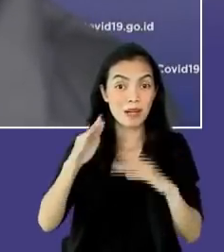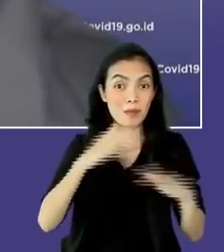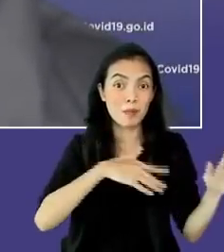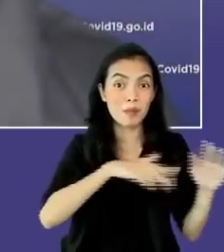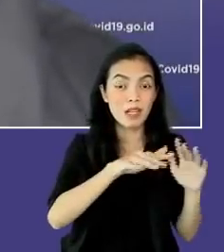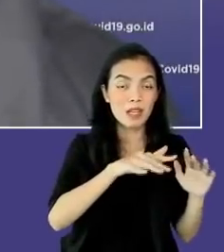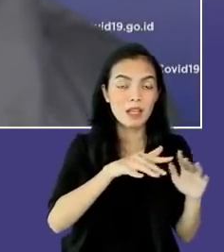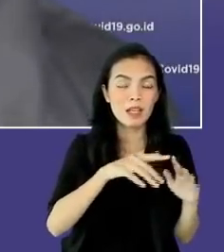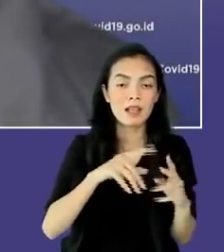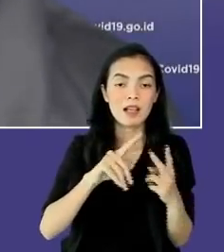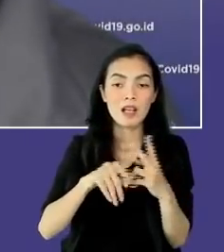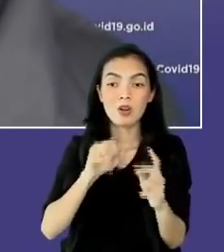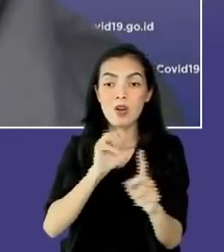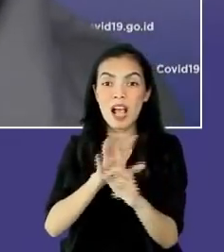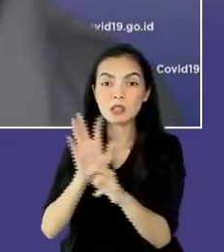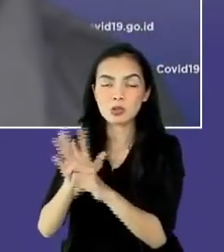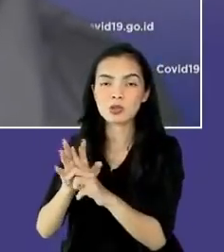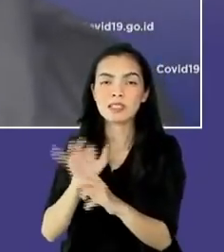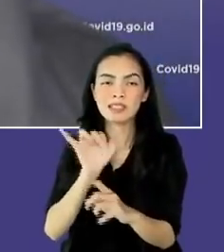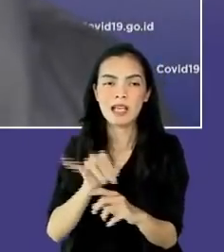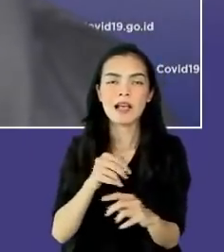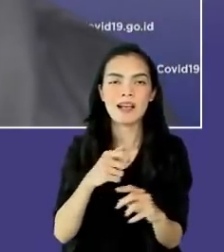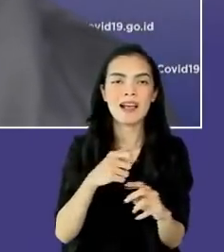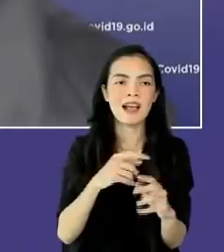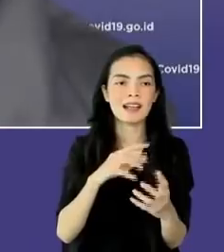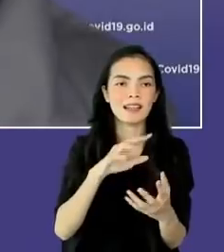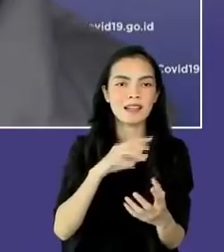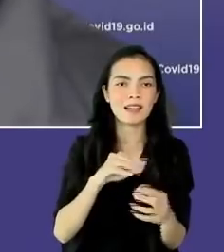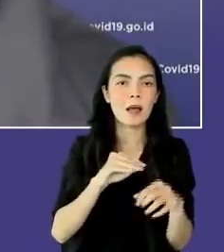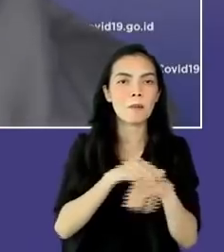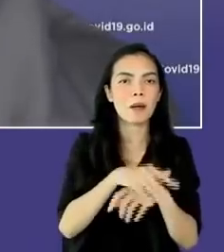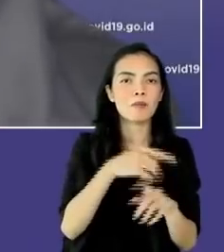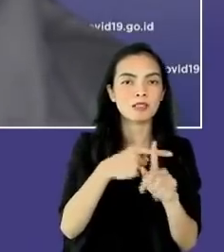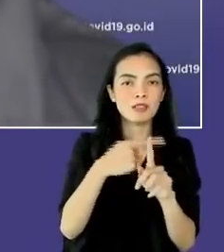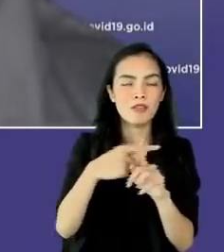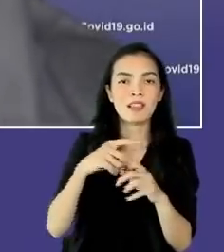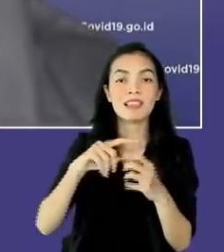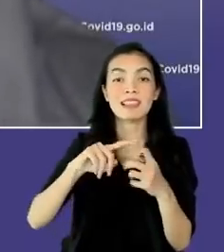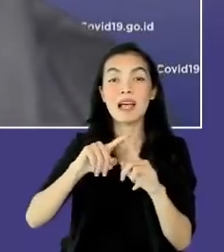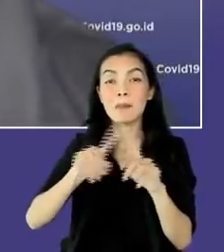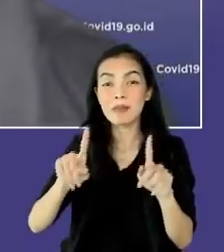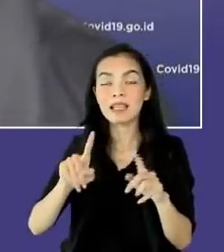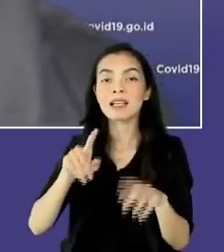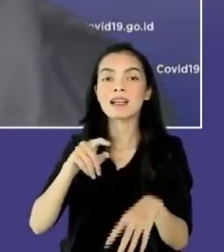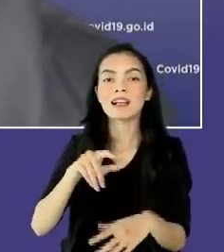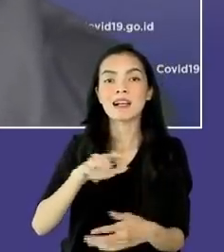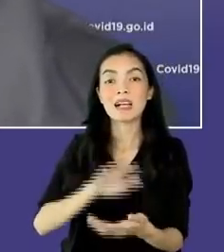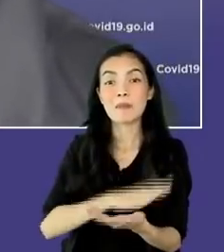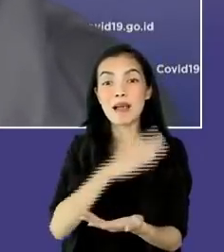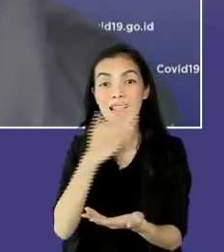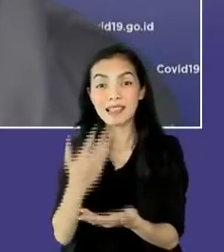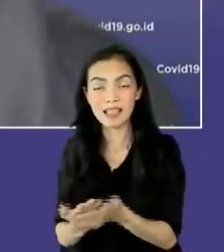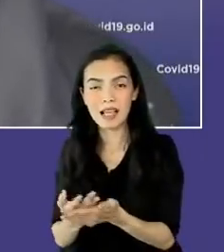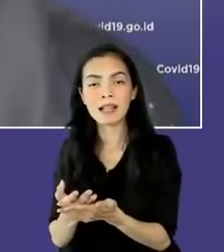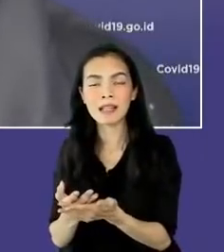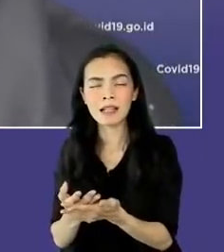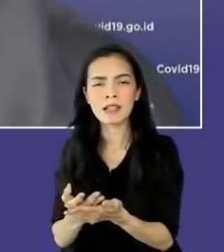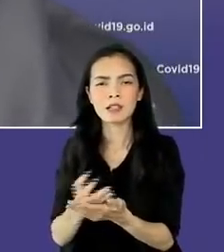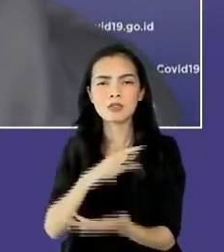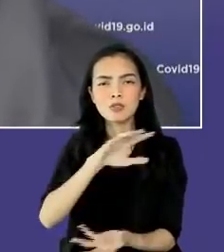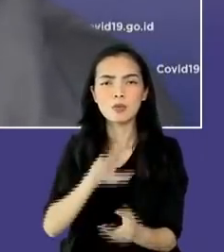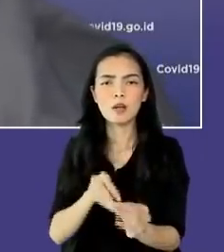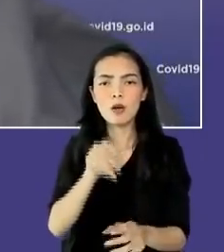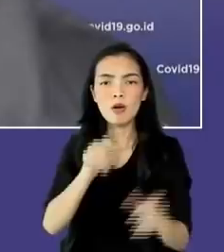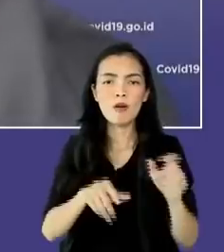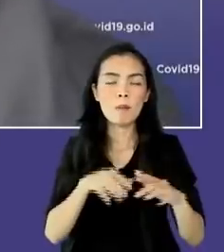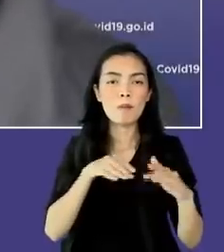korelasinya positif. Tapi dengan angka kematian, ini juga akan ada korelasi positif di sana, berkaitan dengan jumlah orang